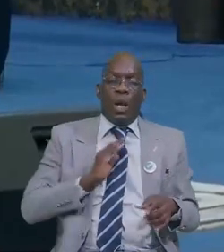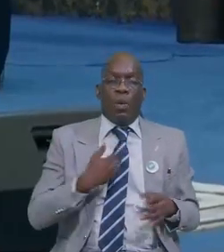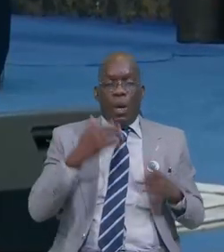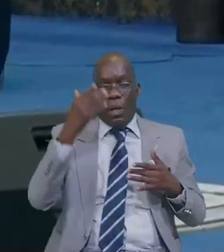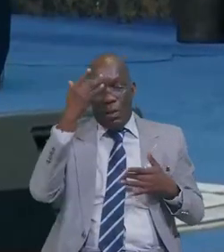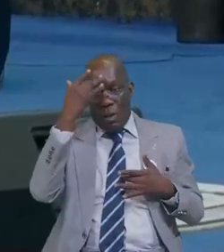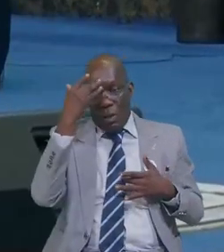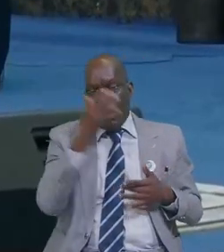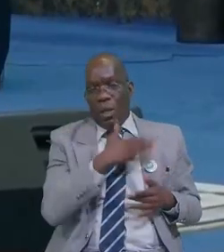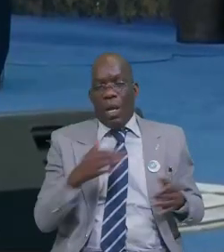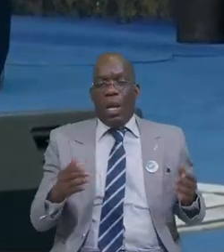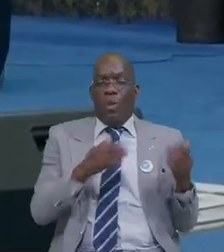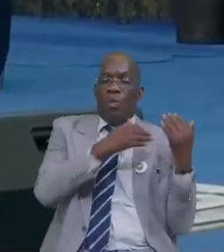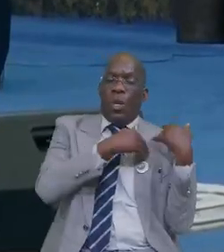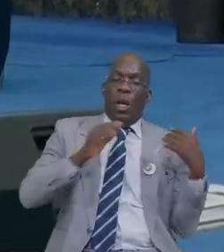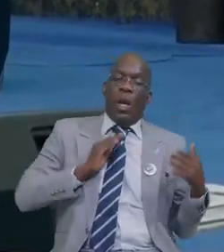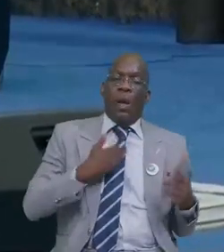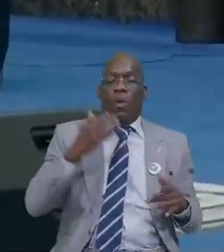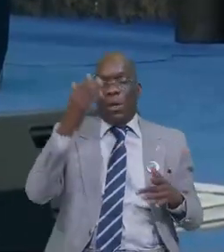chargé de nos maladies. »